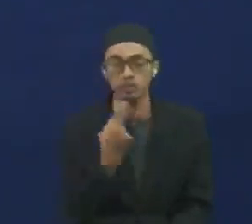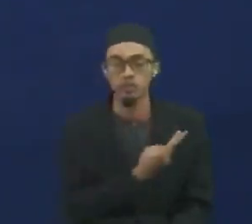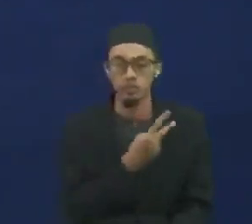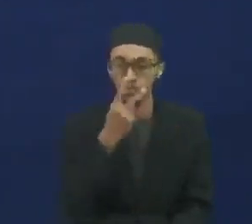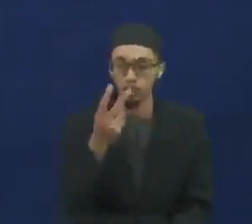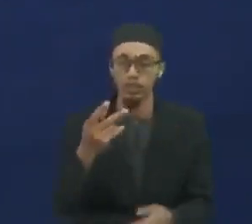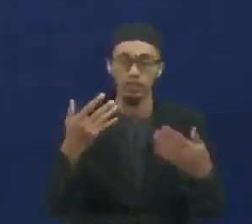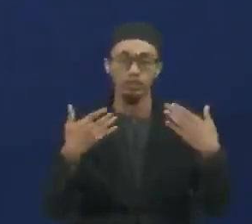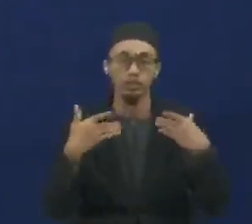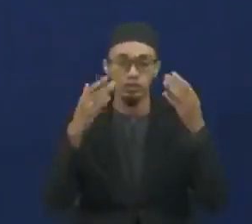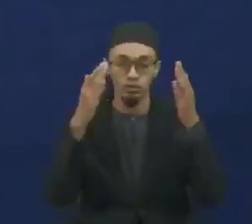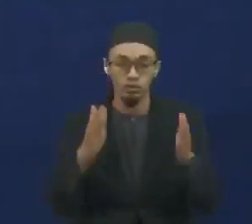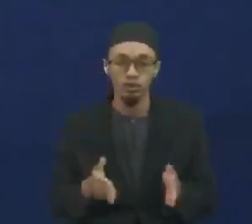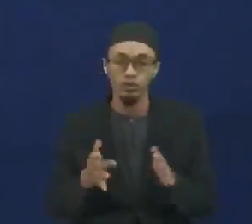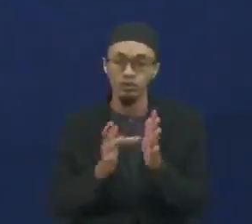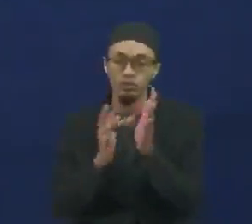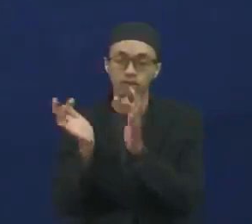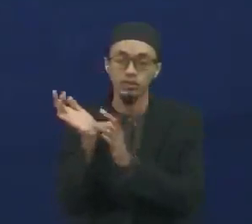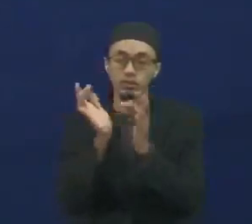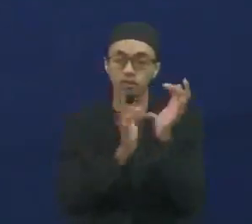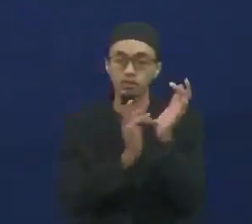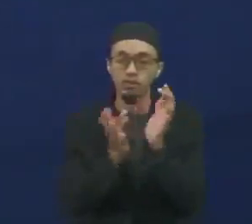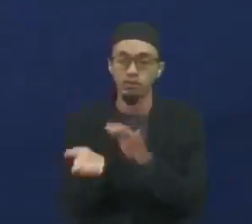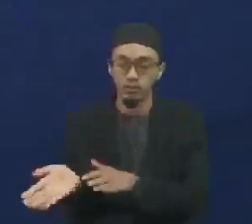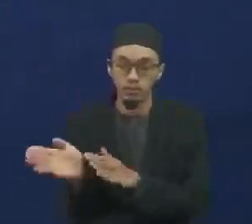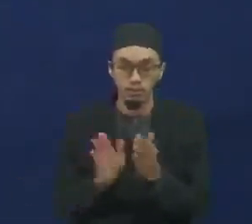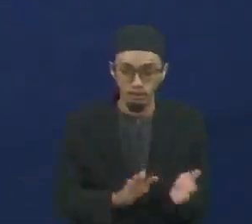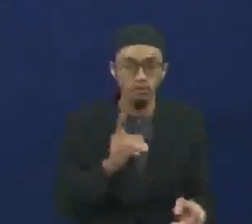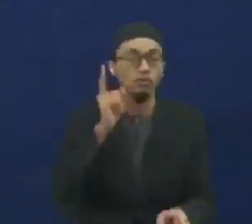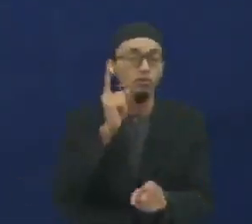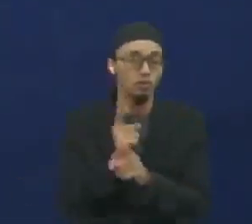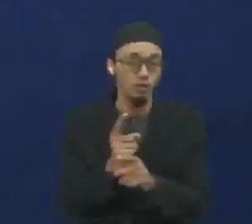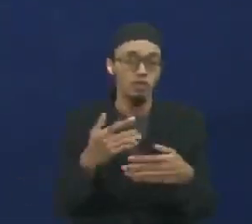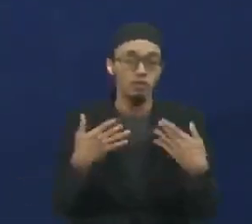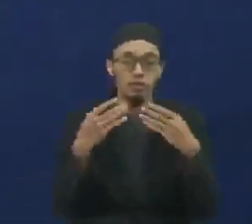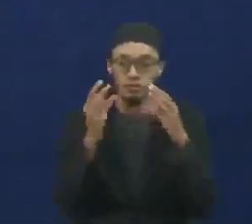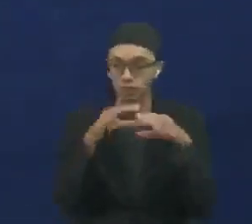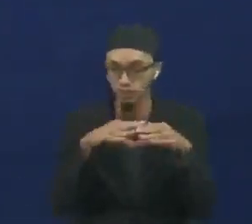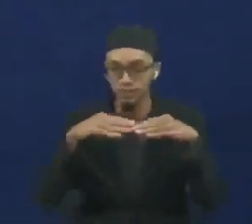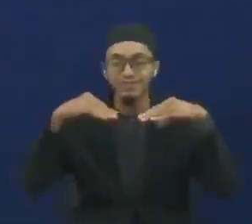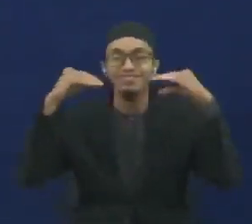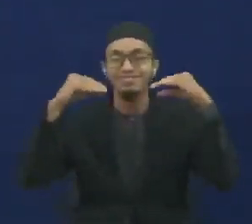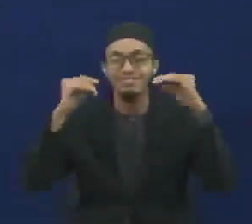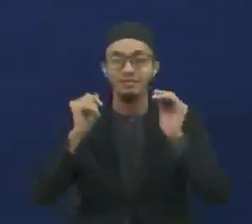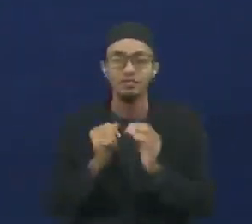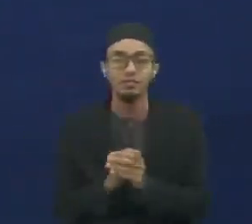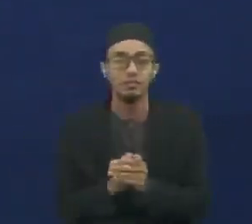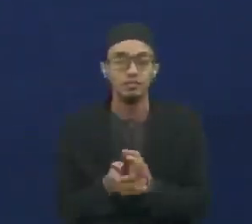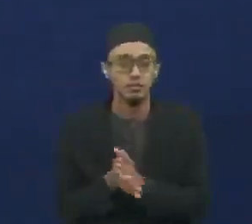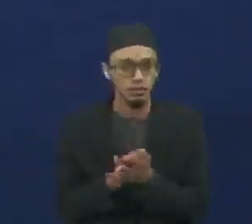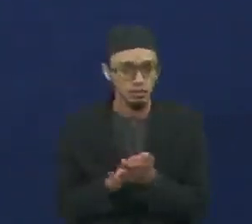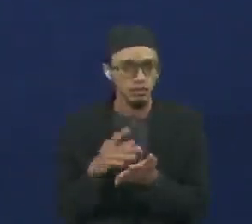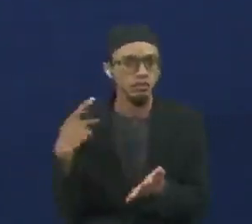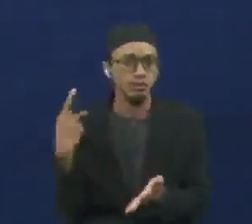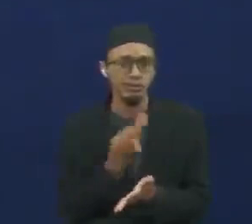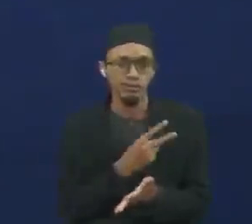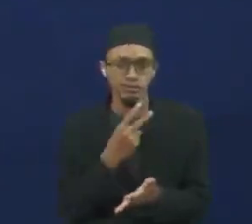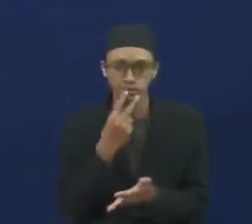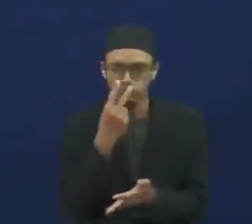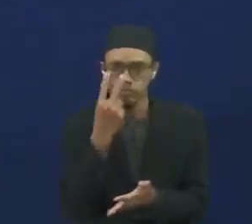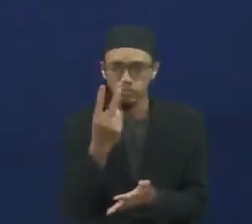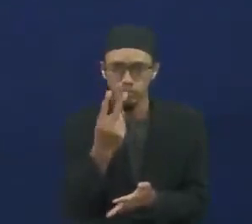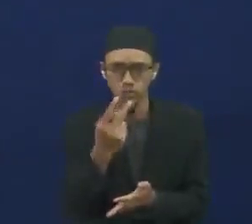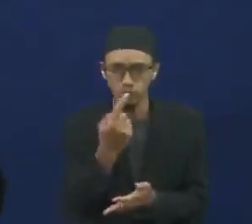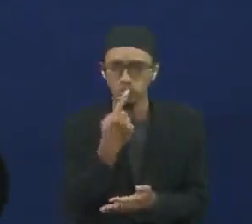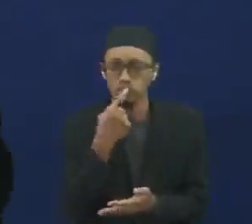senyum. Adakah kita nak kata ni subhanallah, wali Allah juga soleh? Tak boleh. Ni baru kita nampak